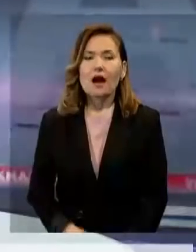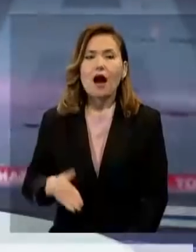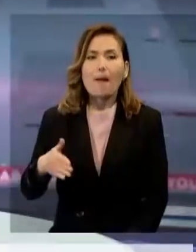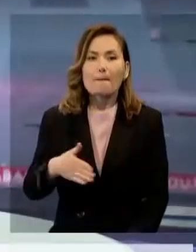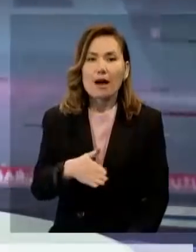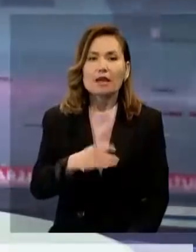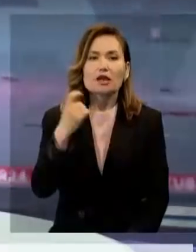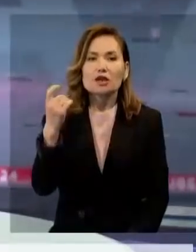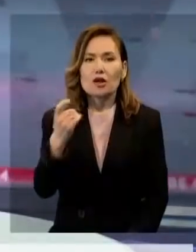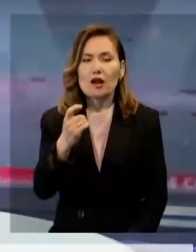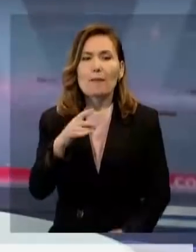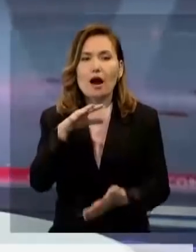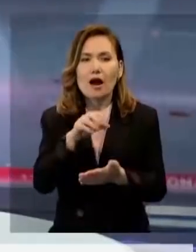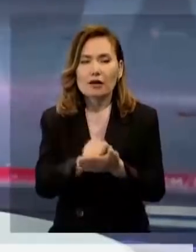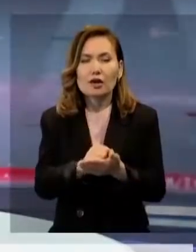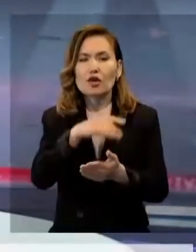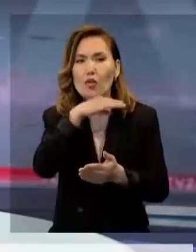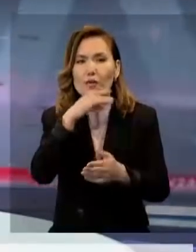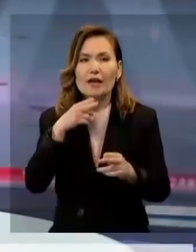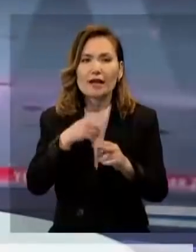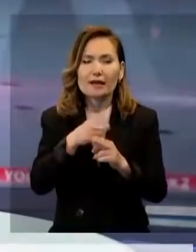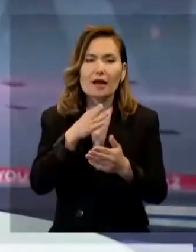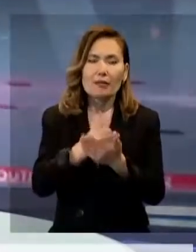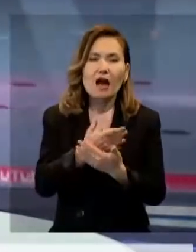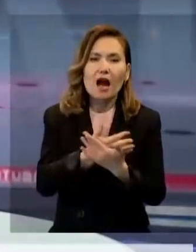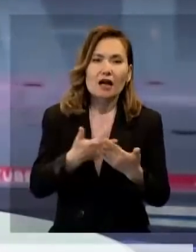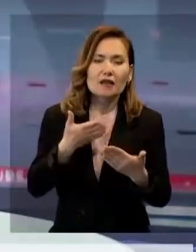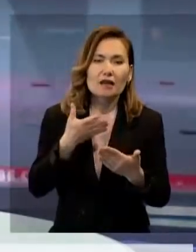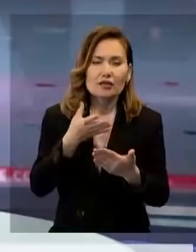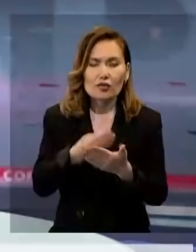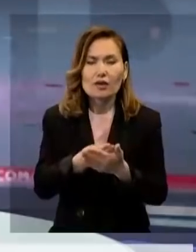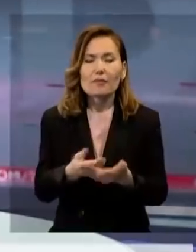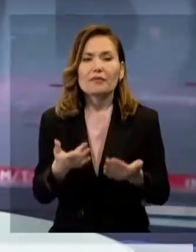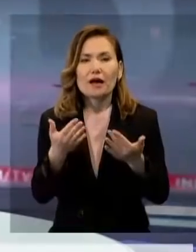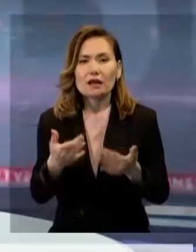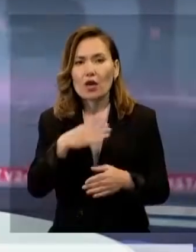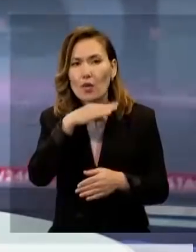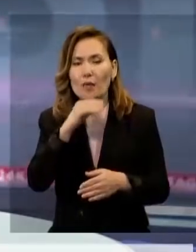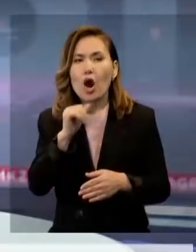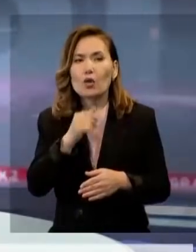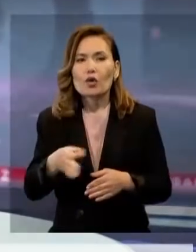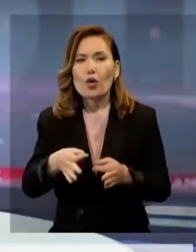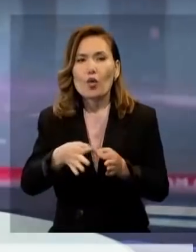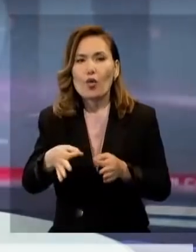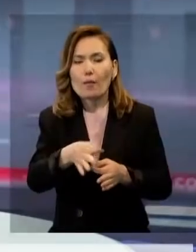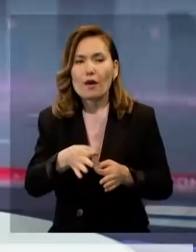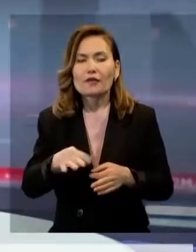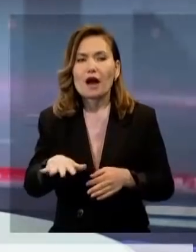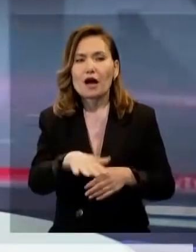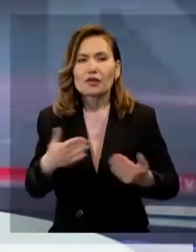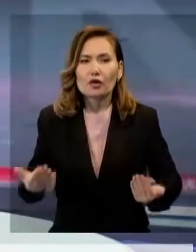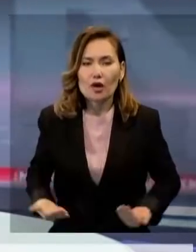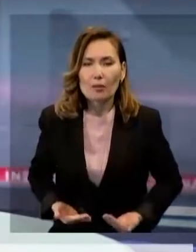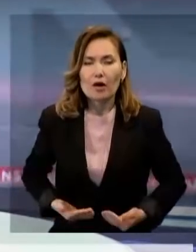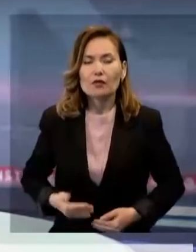Балық шаруашылығымен айналысуға кедергі көп, түрлі төлем, талаптар көбейген. Қостанай облысы Әулиекөл ауданында тұратын кәсіпкер